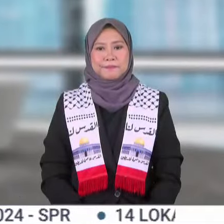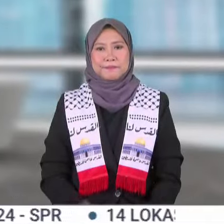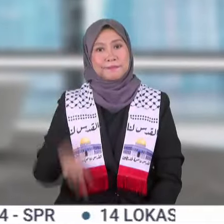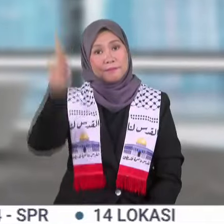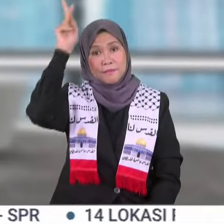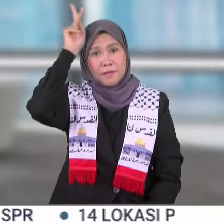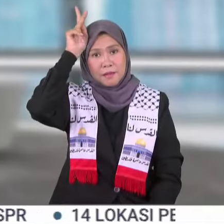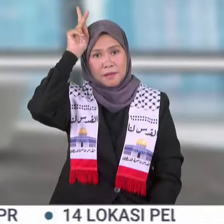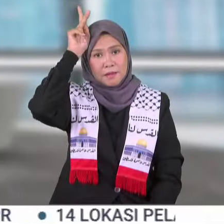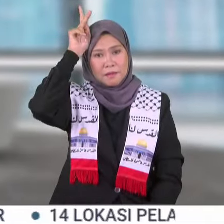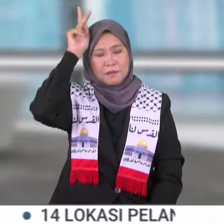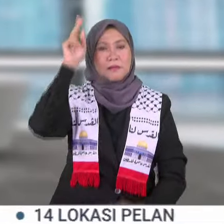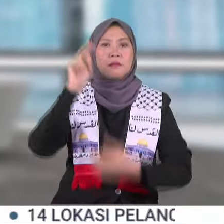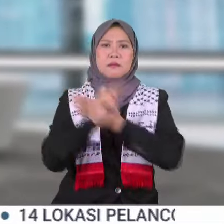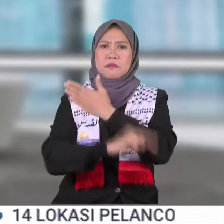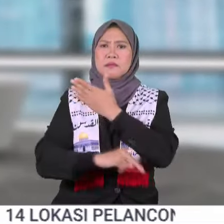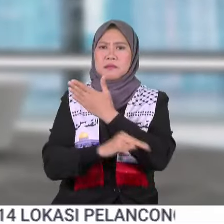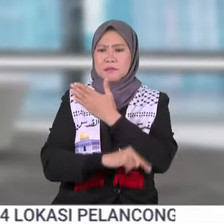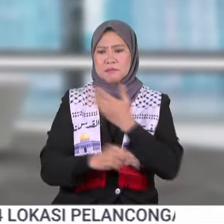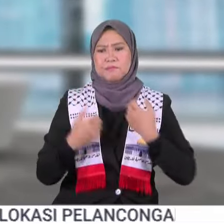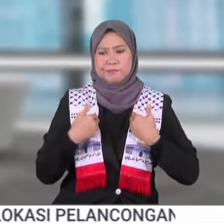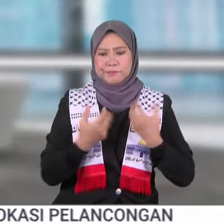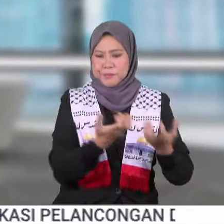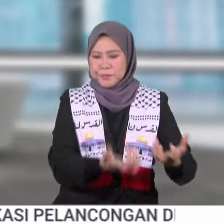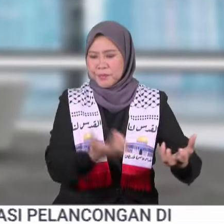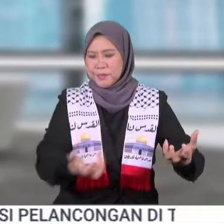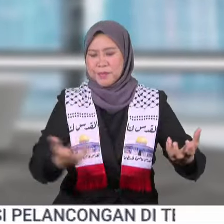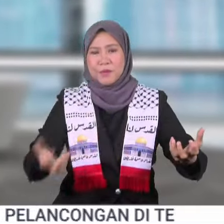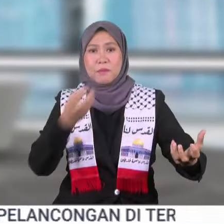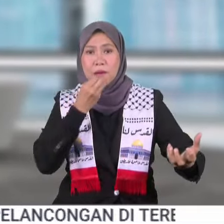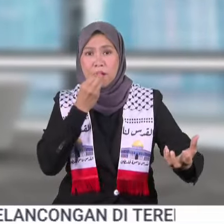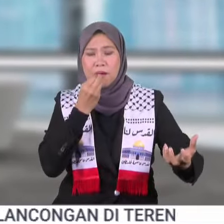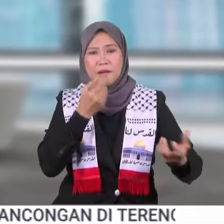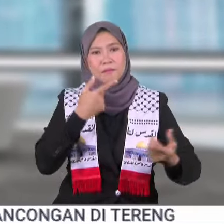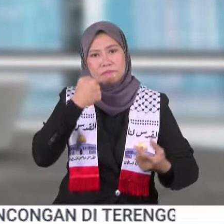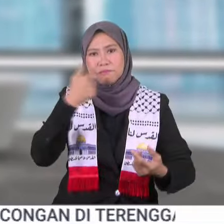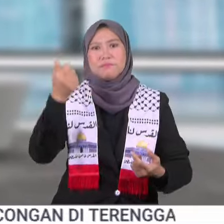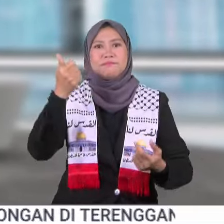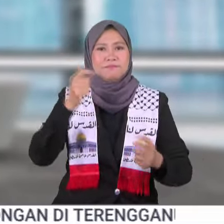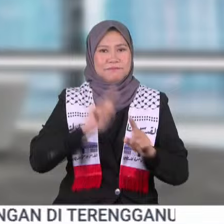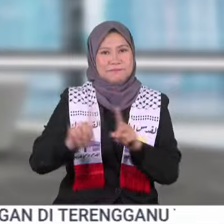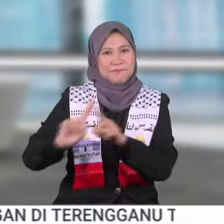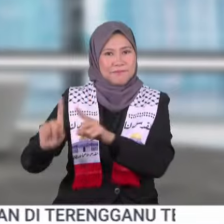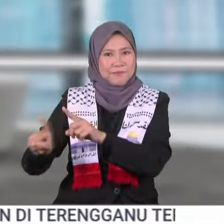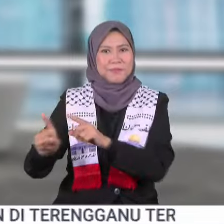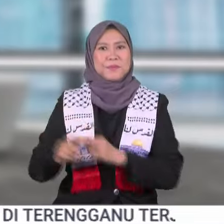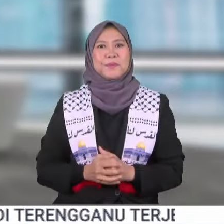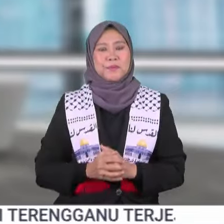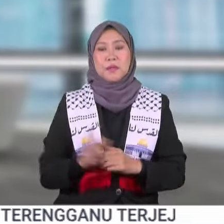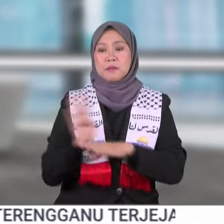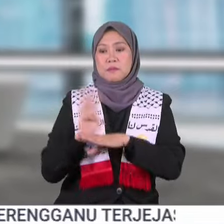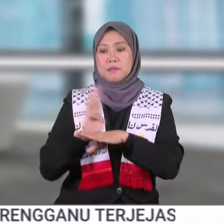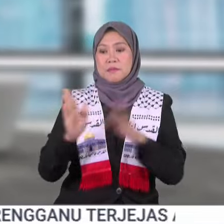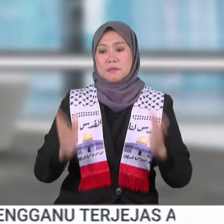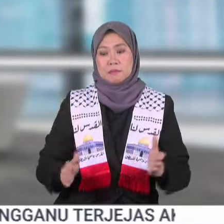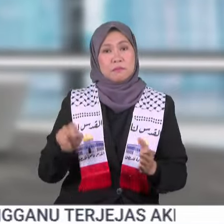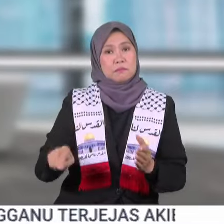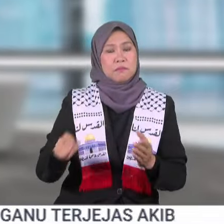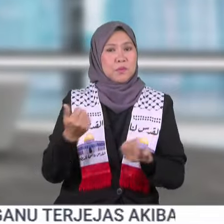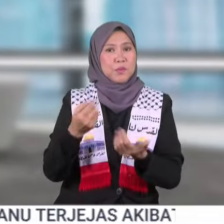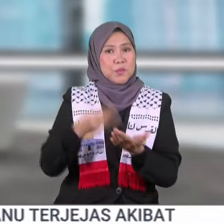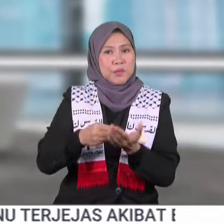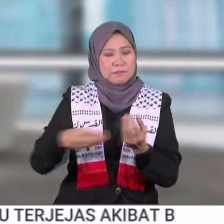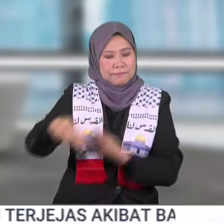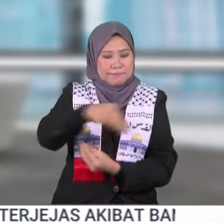Kelantan negeri yang memiliki pelbagai makanan yang menarik justeru peluan tersebut digunakan oleh Usahawan tempatan untuk menjana